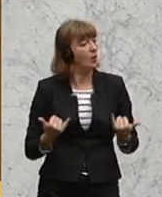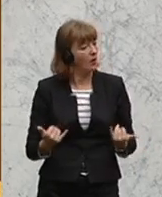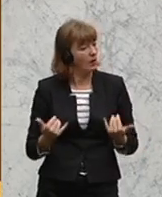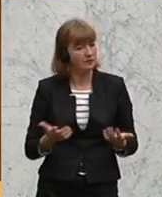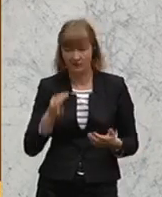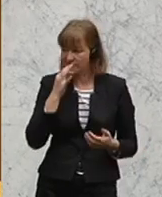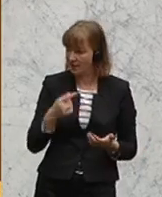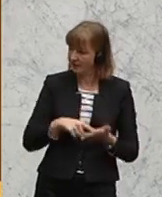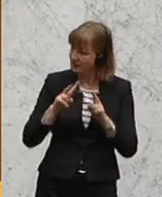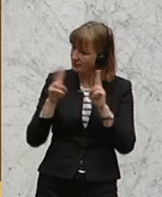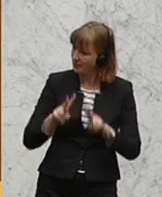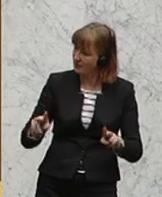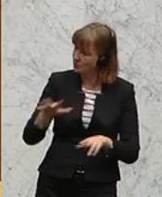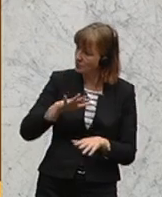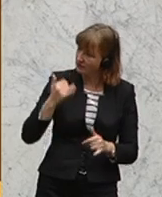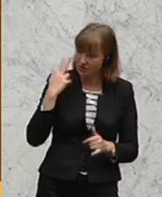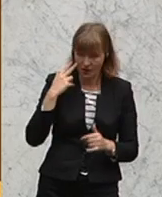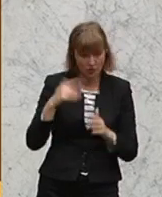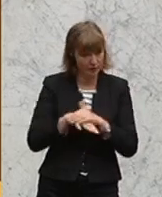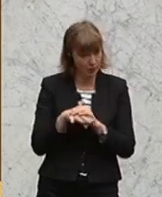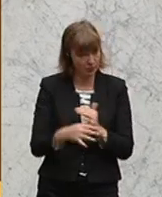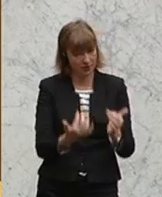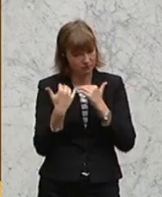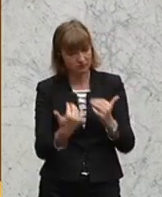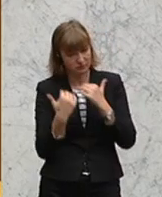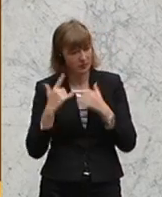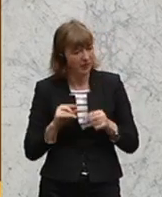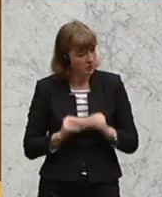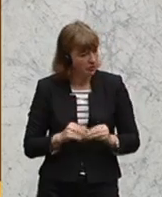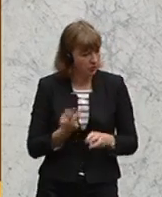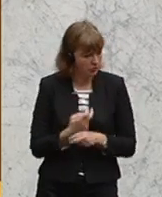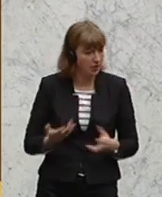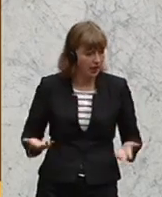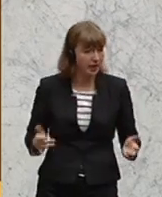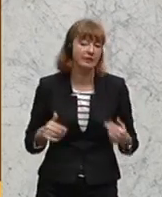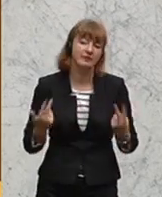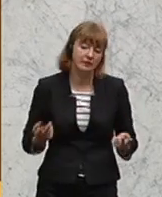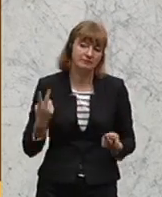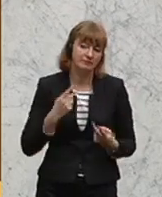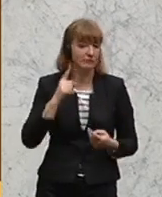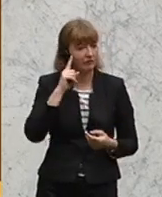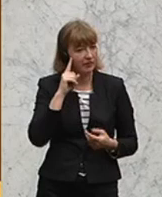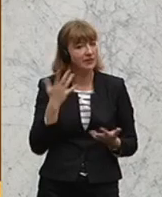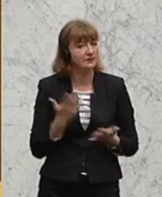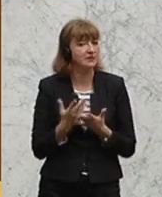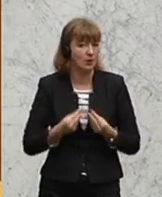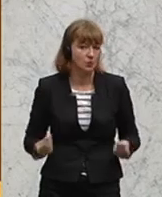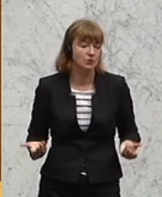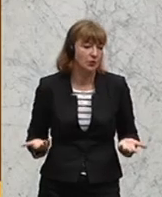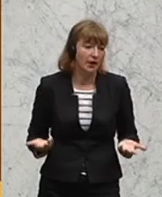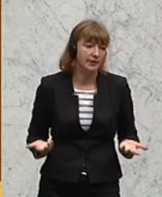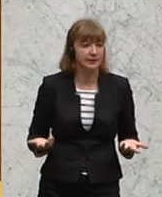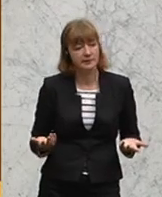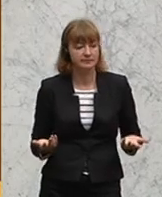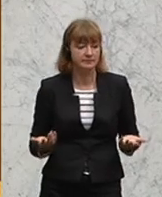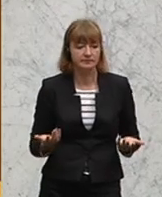Frage stellen nach der internationalen Dimension dieses Flüchtlingsstroms, der uns sehr beschäftigt in Österreich, dann wissen wir, dass eben die Lösungen